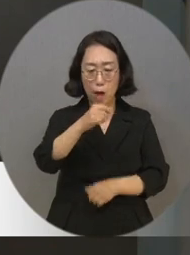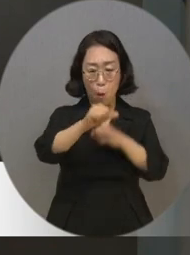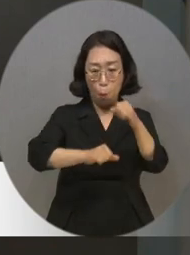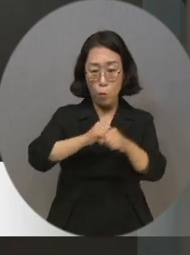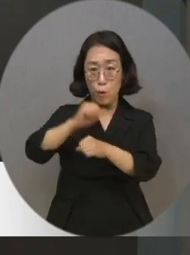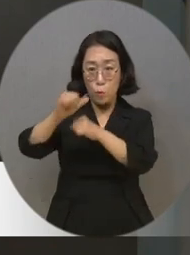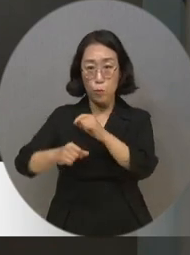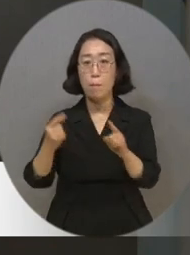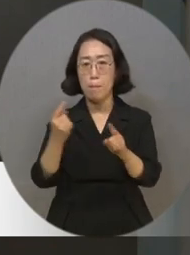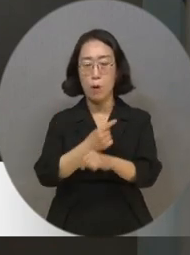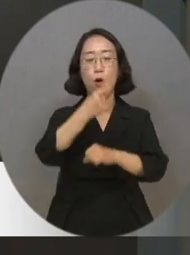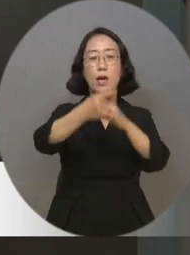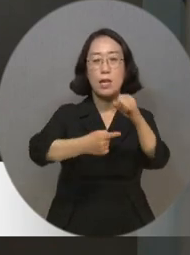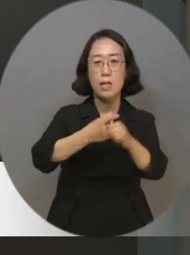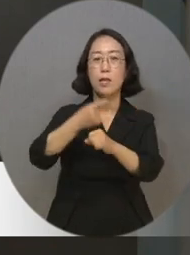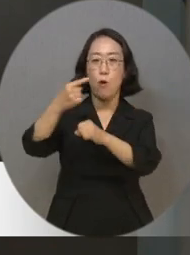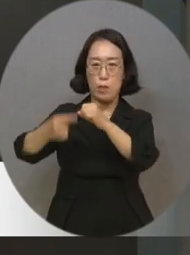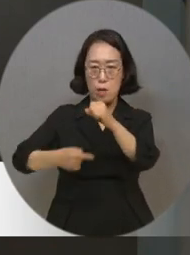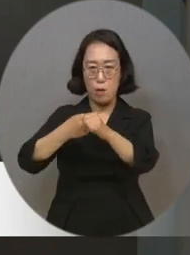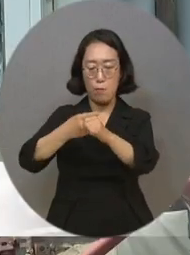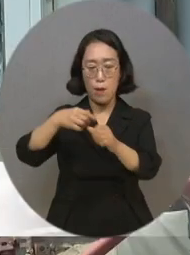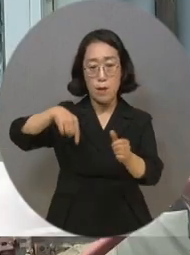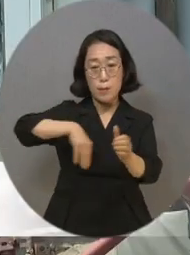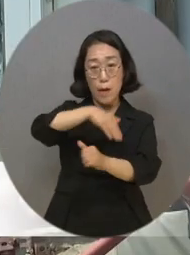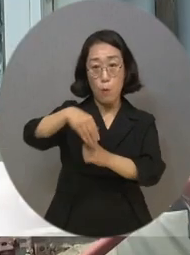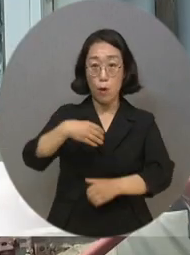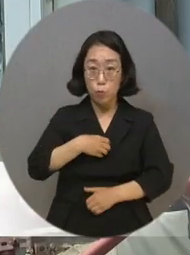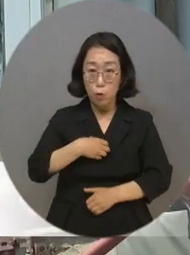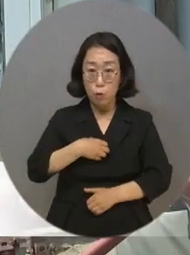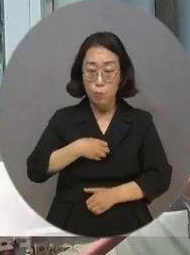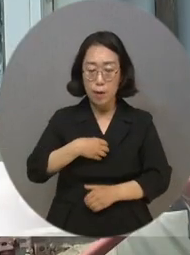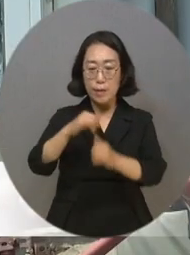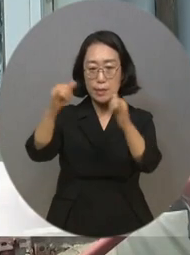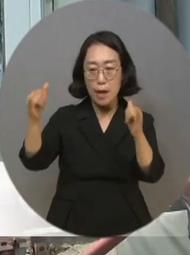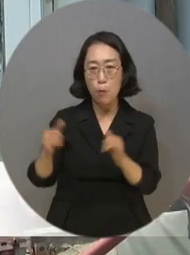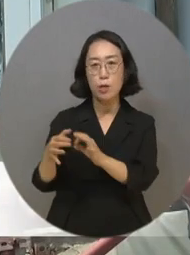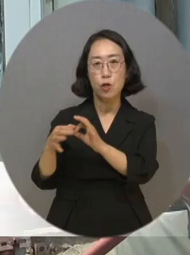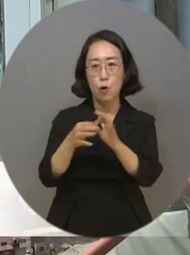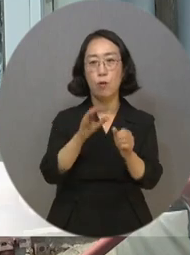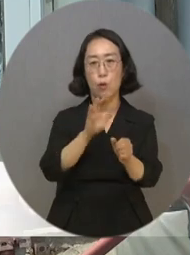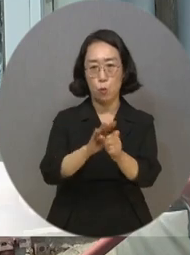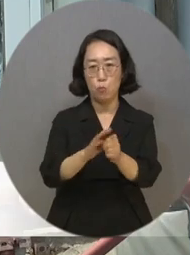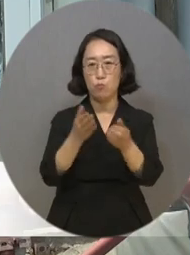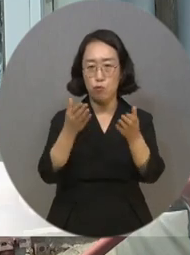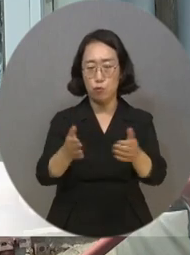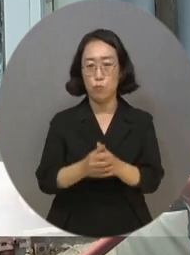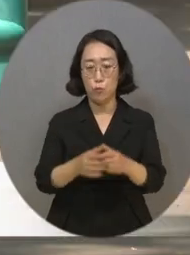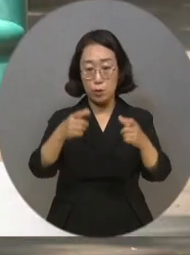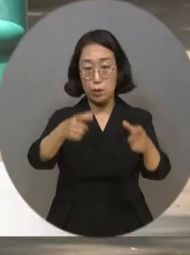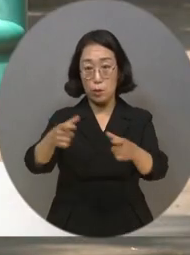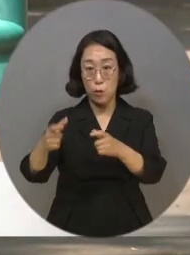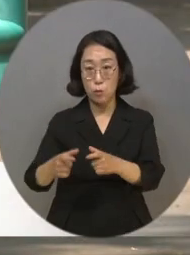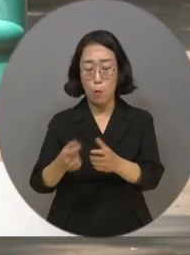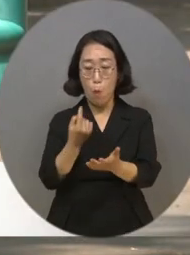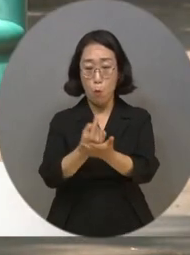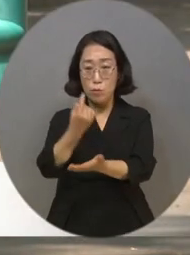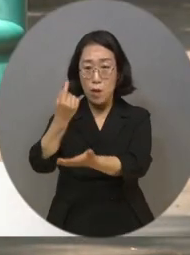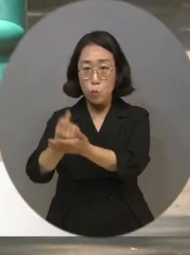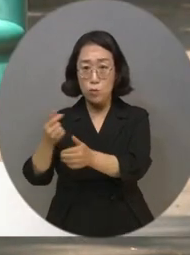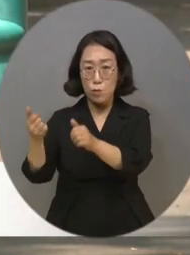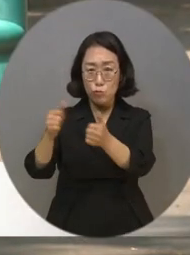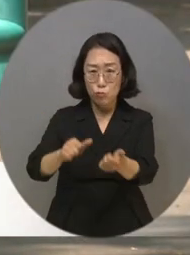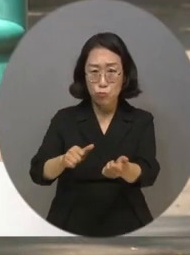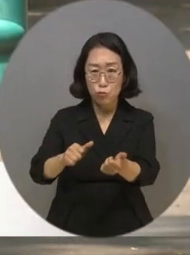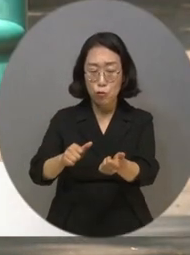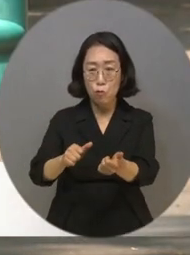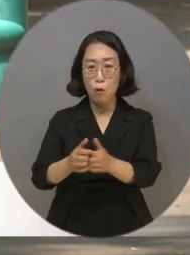1년으로 단축하고 위험군의 사회적 연결을 지원합니다. 또한 일부 지역에서 시행 중인 고독사 예방관리 시범